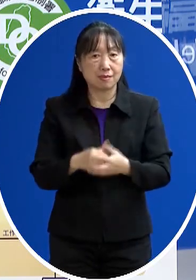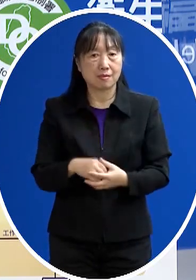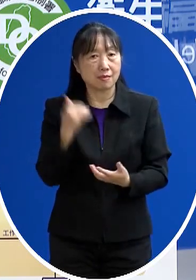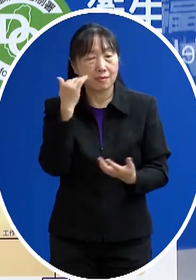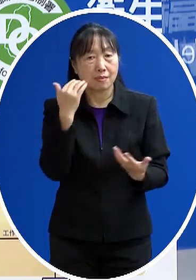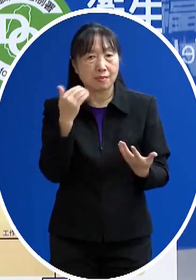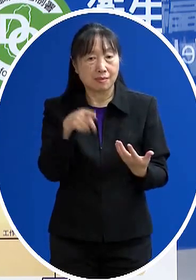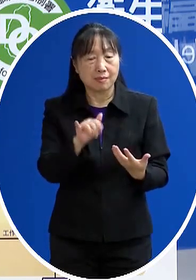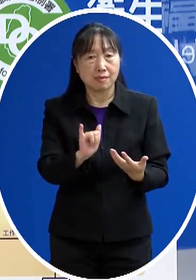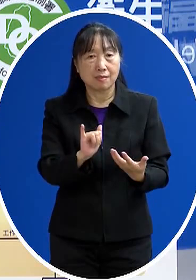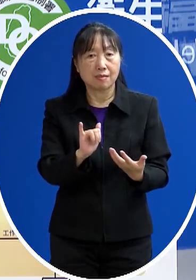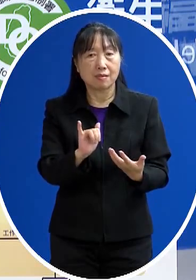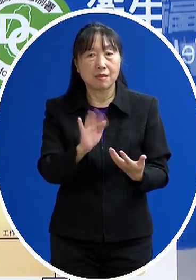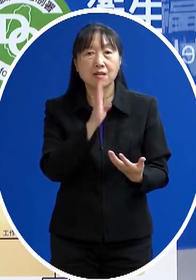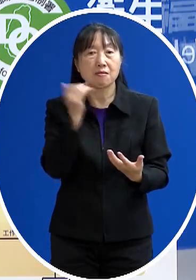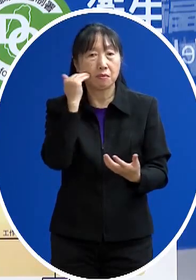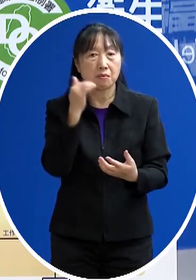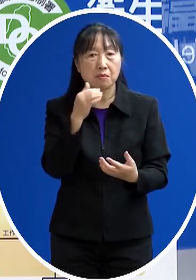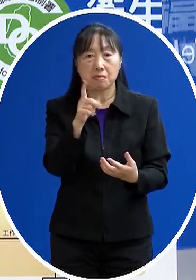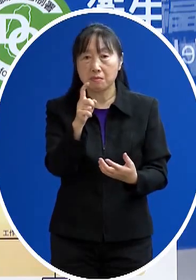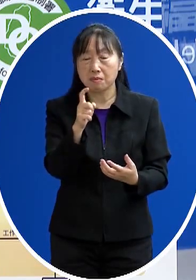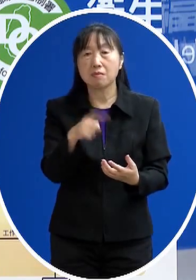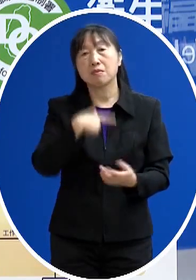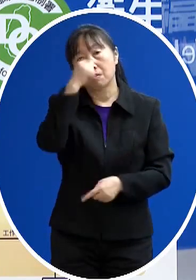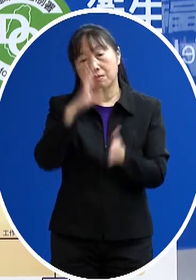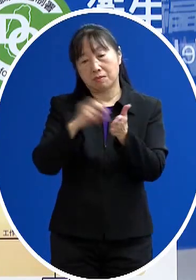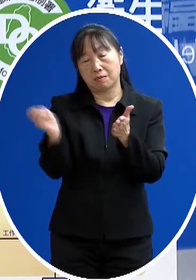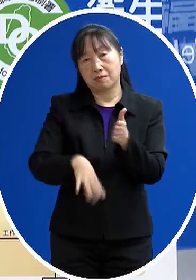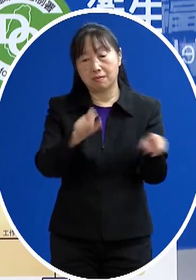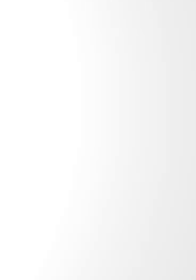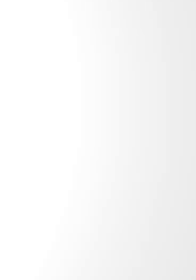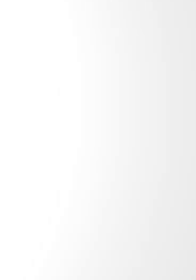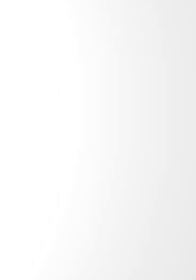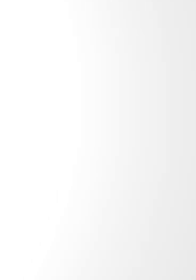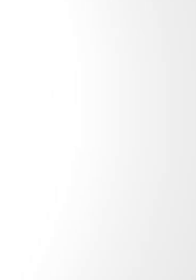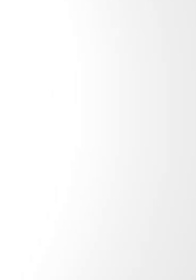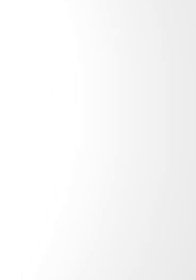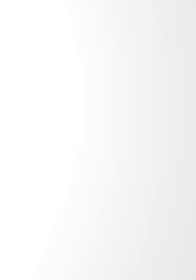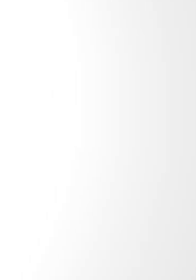那指挥中心强烈建议取消或者是延后举办。